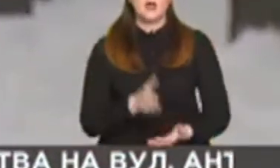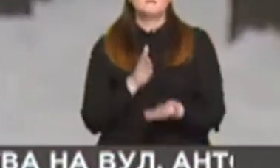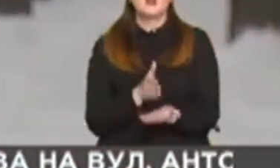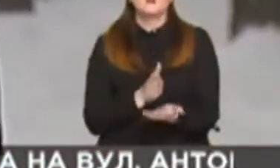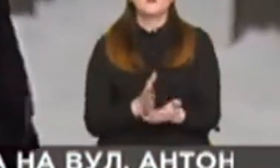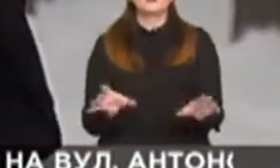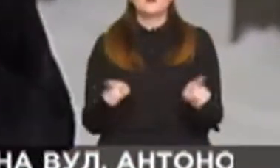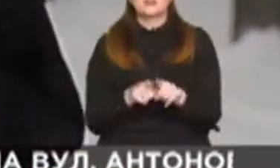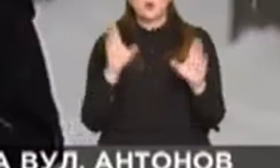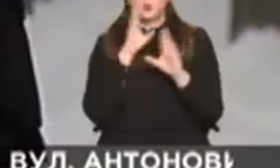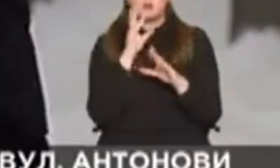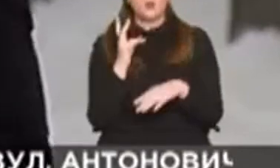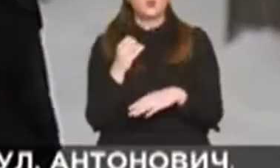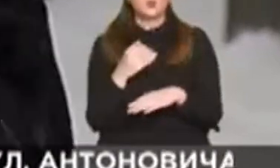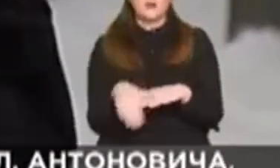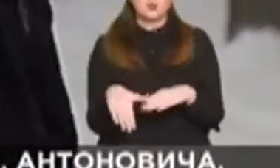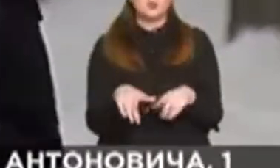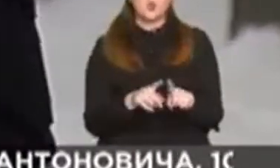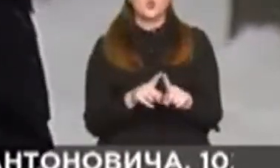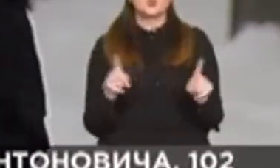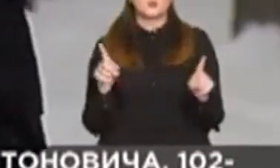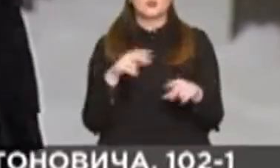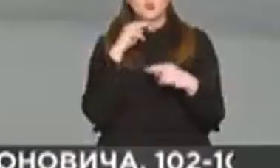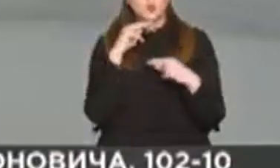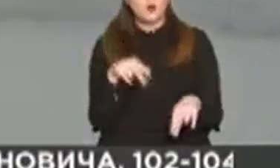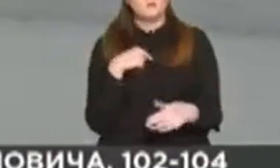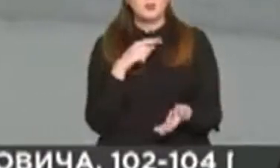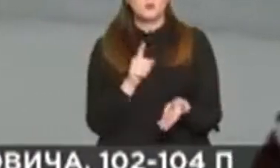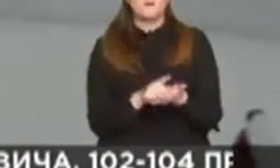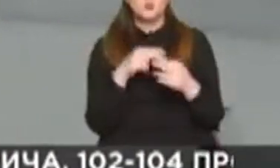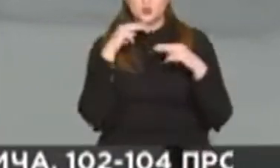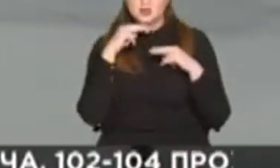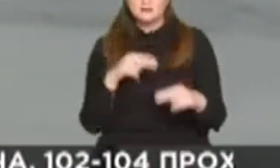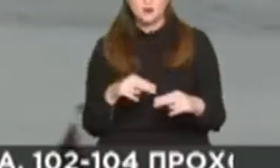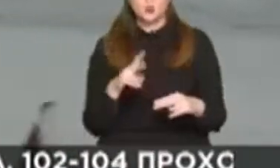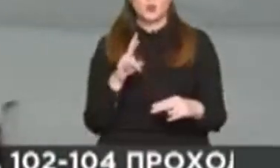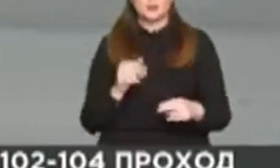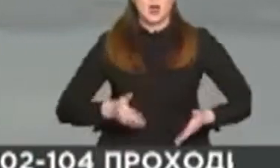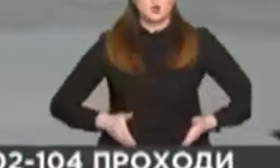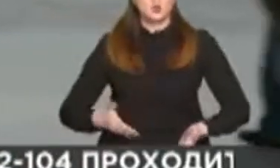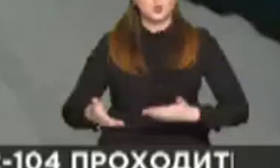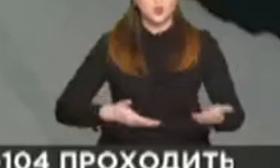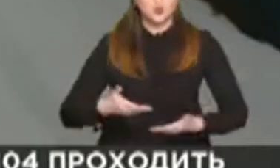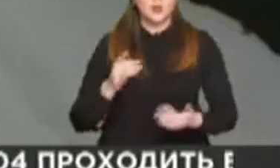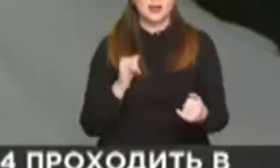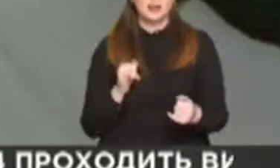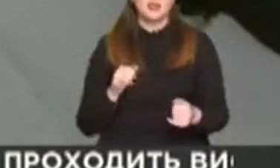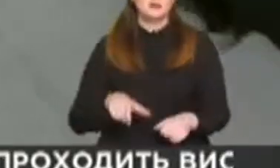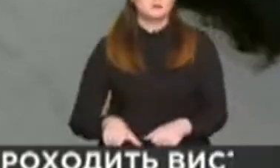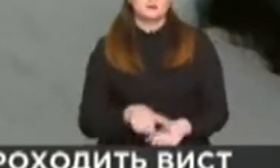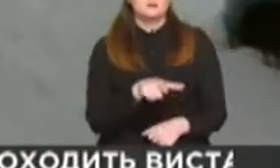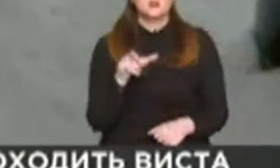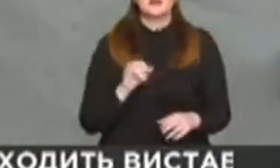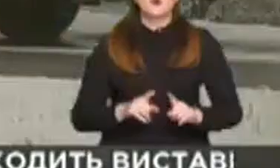Перебуваючи в таку погоду на вулиці, особливу увагу ми повинні звернути на тротуари і на автошлях.